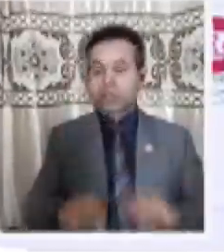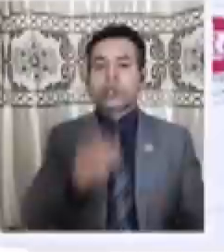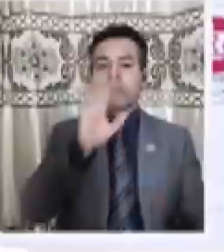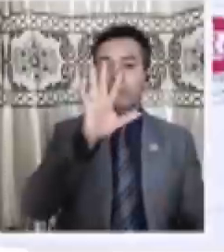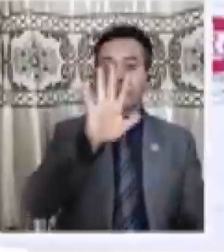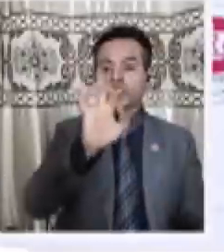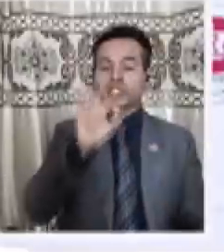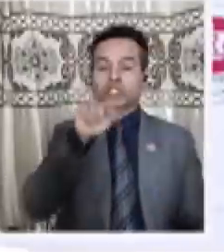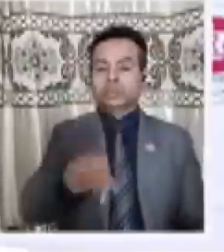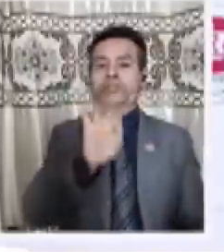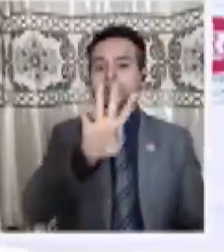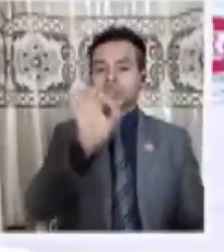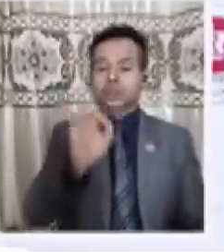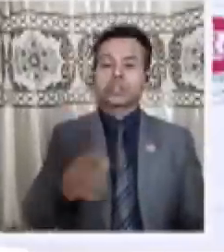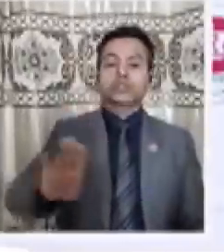50.40%, চট্টগ্রাম